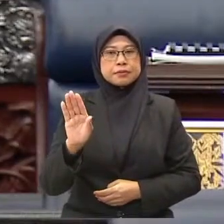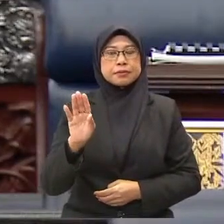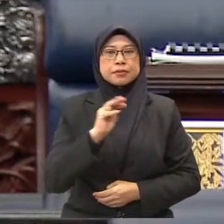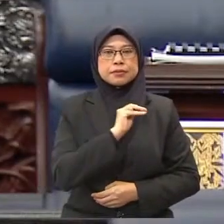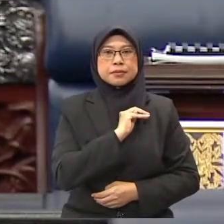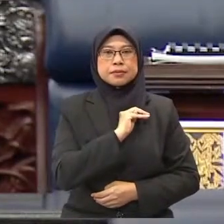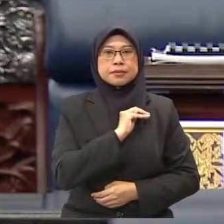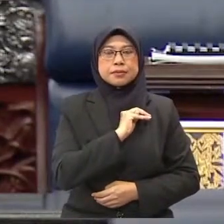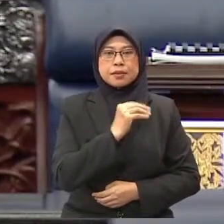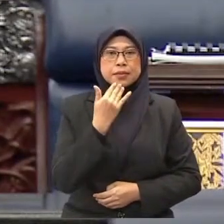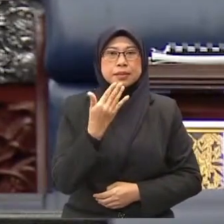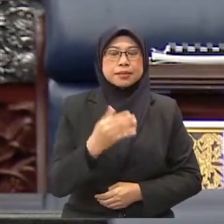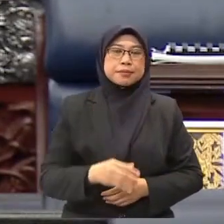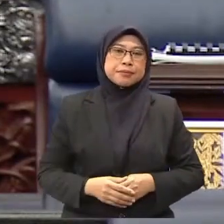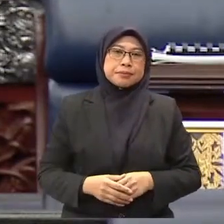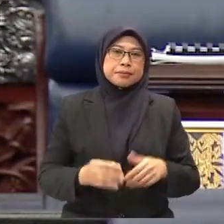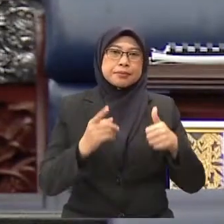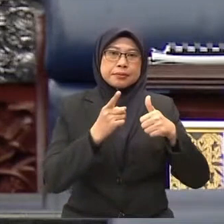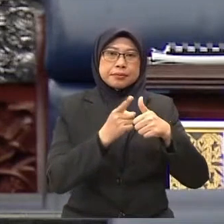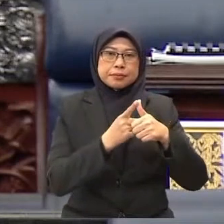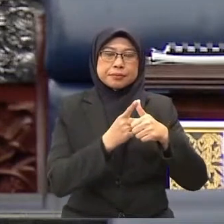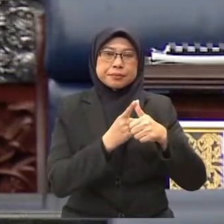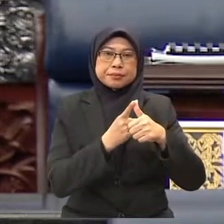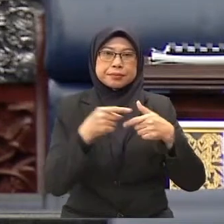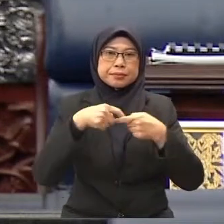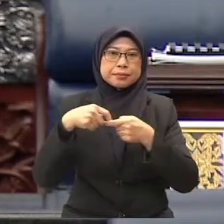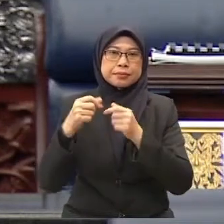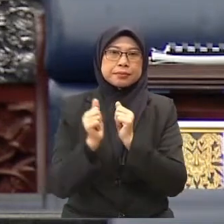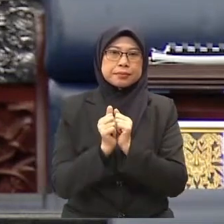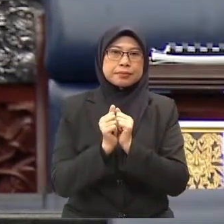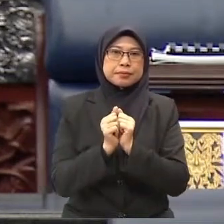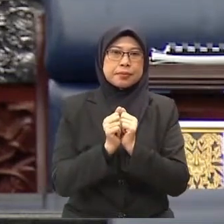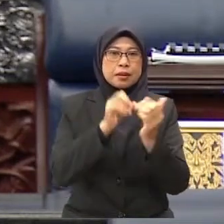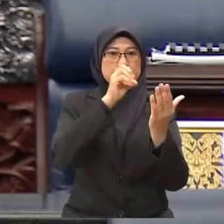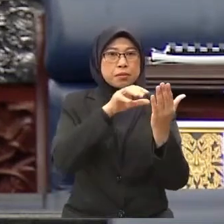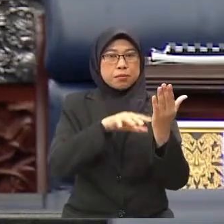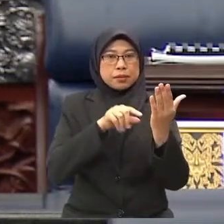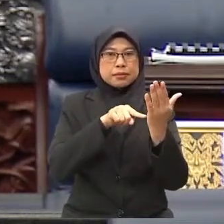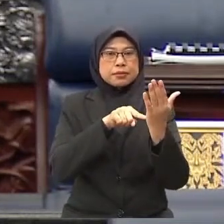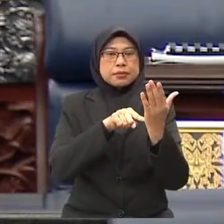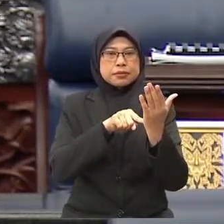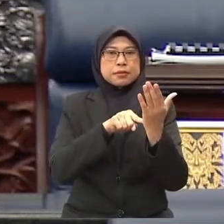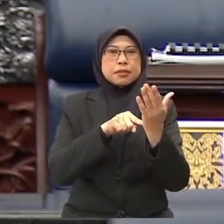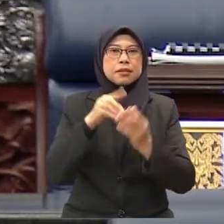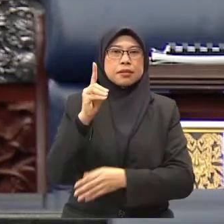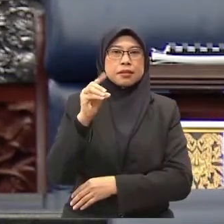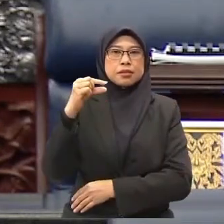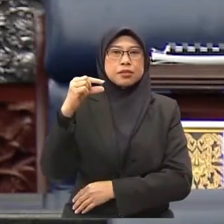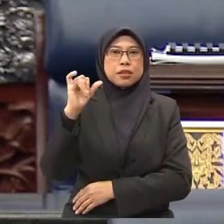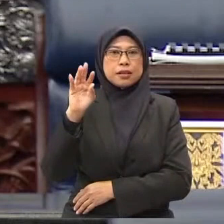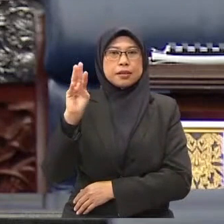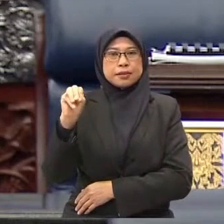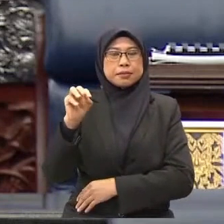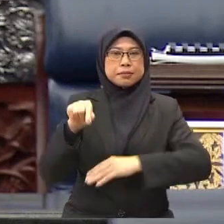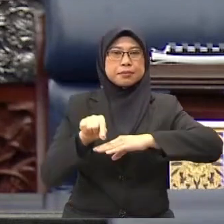kasih Yang Berhormat. Pertama, berkaitan dengan data ini, platform DGIM yang